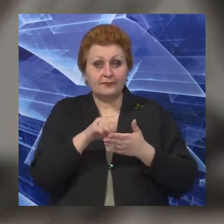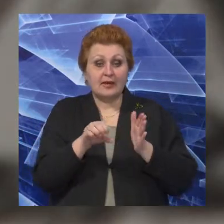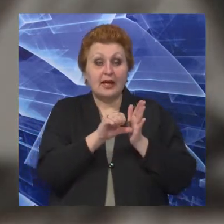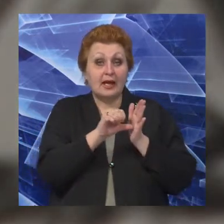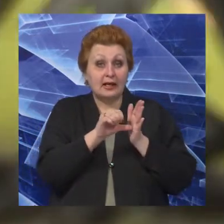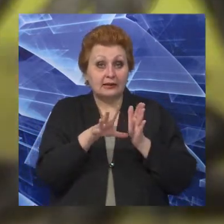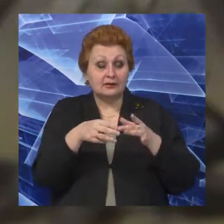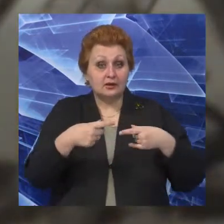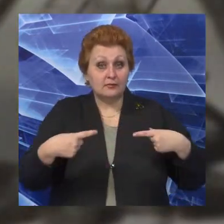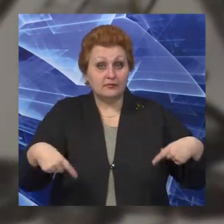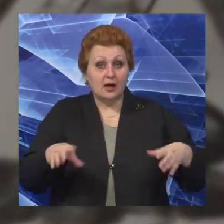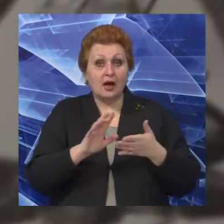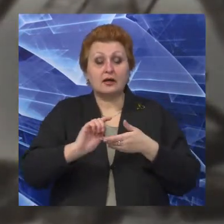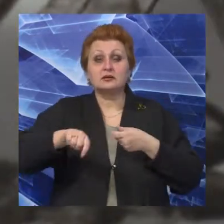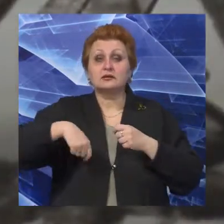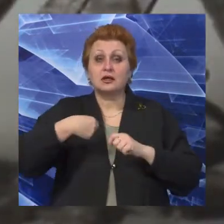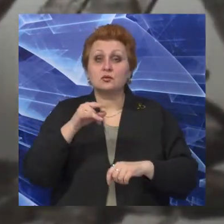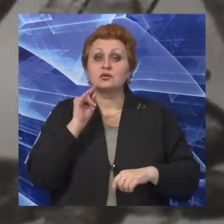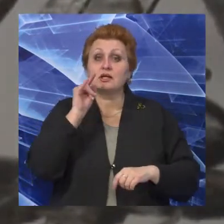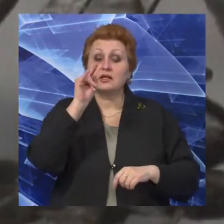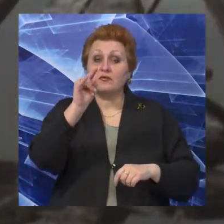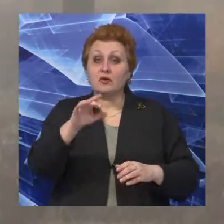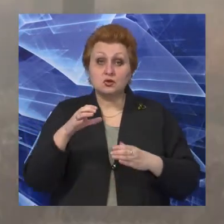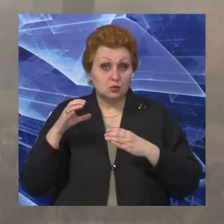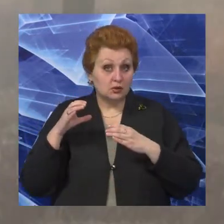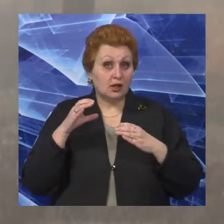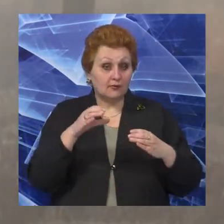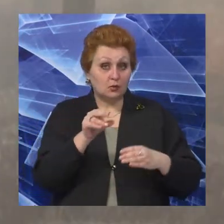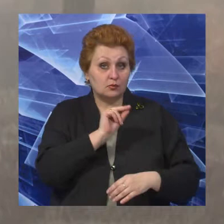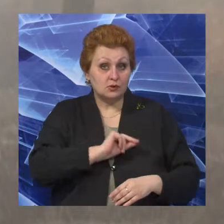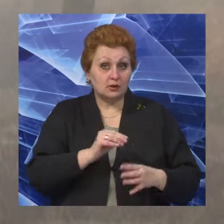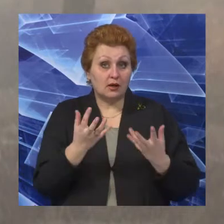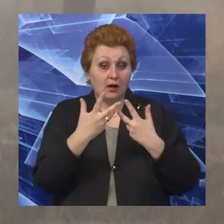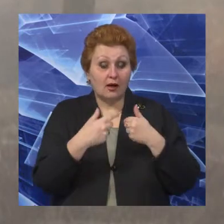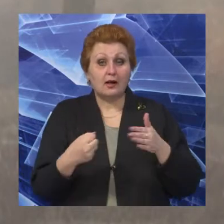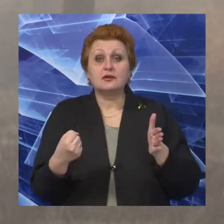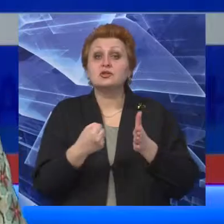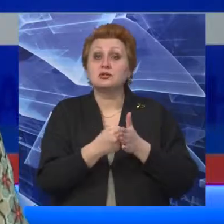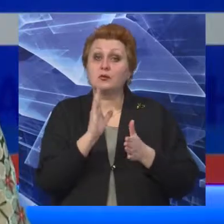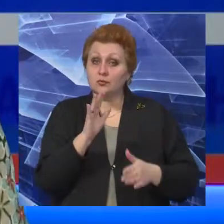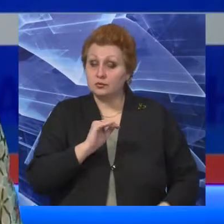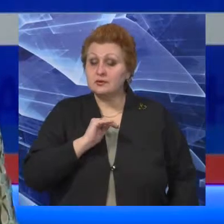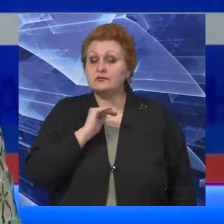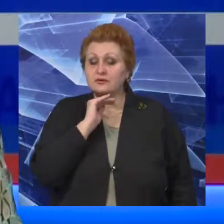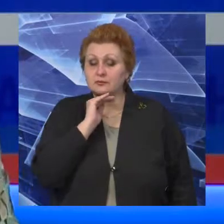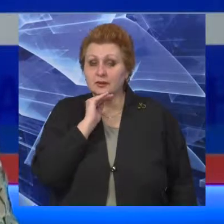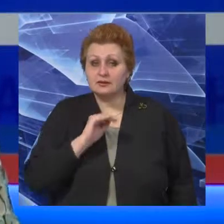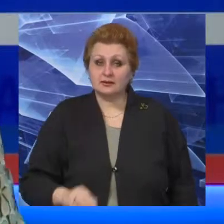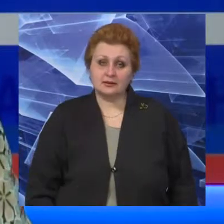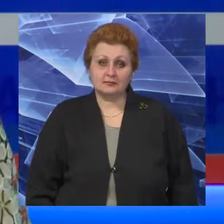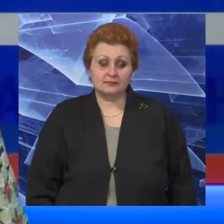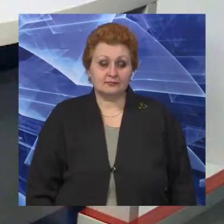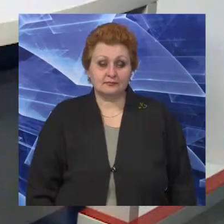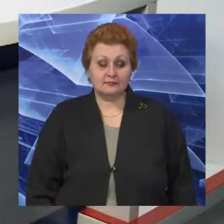линий связи и электропередач, нарушений в работе воздушного и наземного транспорта, а также увеличения количества ДТП. Будьте внимательны и